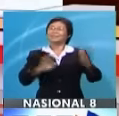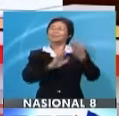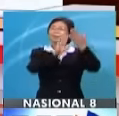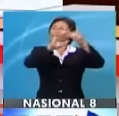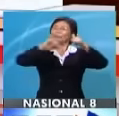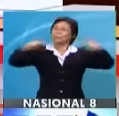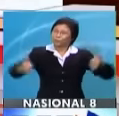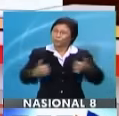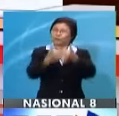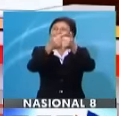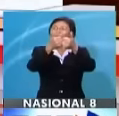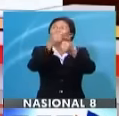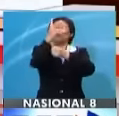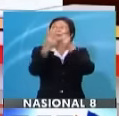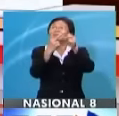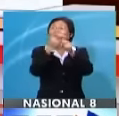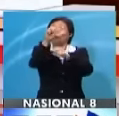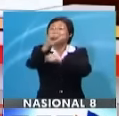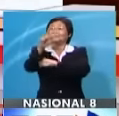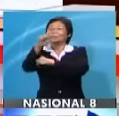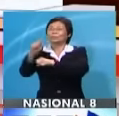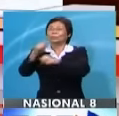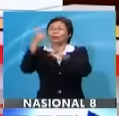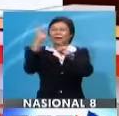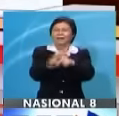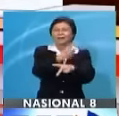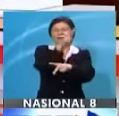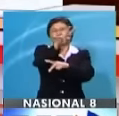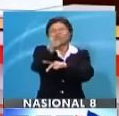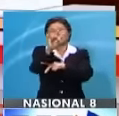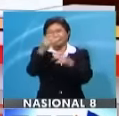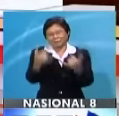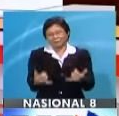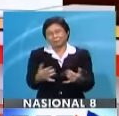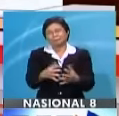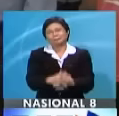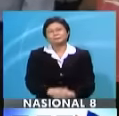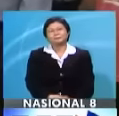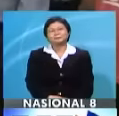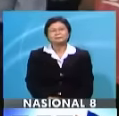Dui Tahunan Asia Tenggara untuk edisi ke-28 itu.